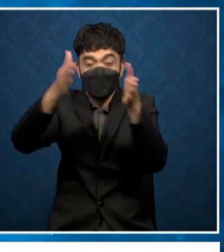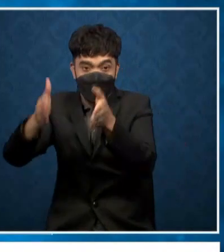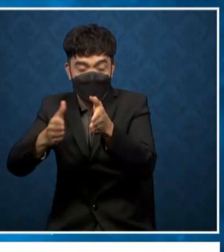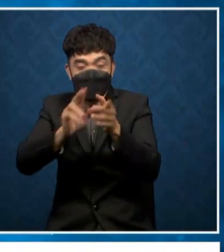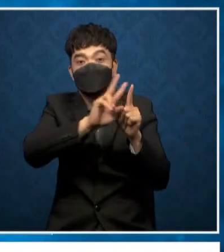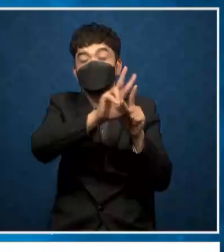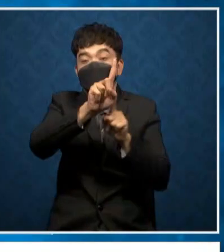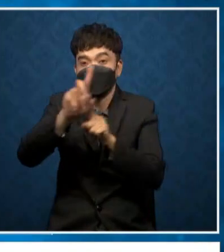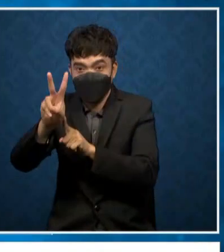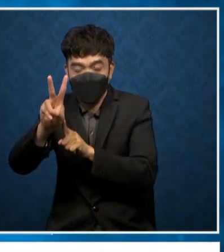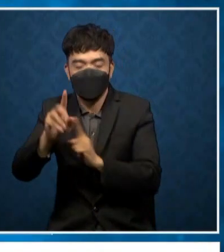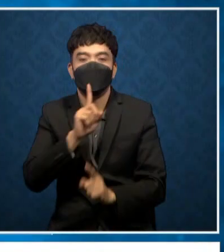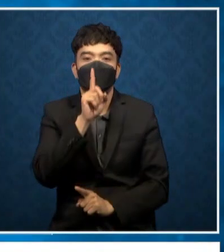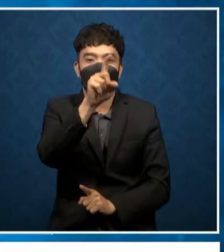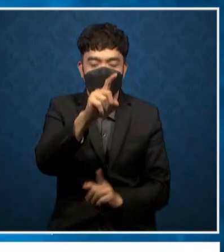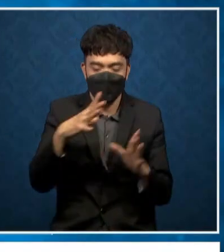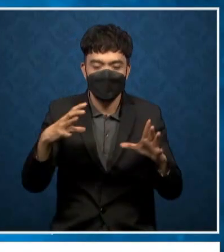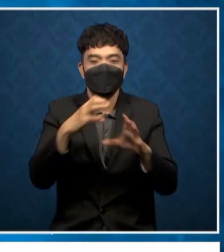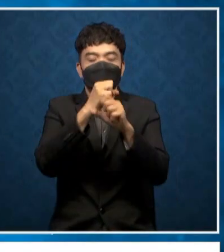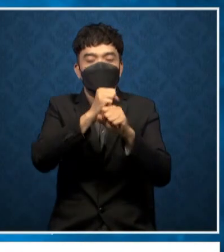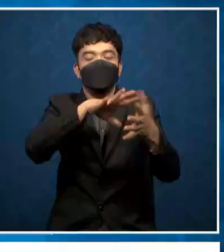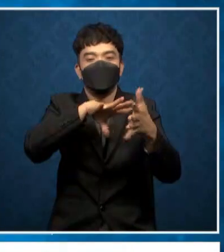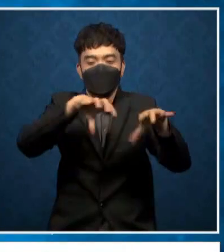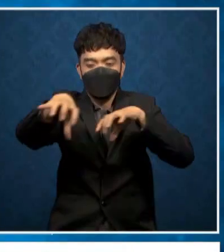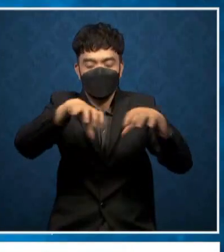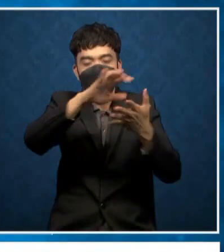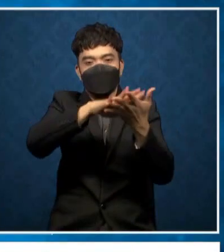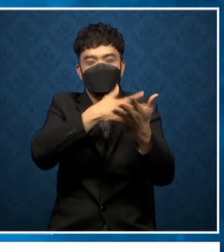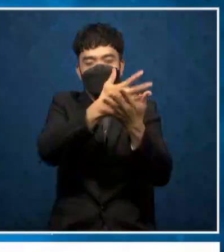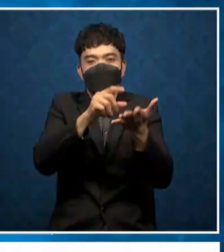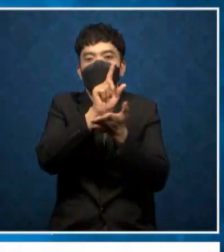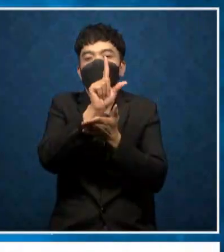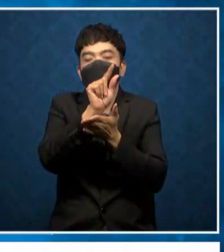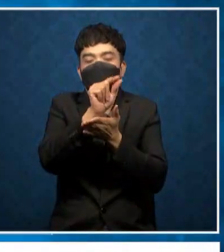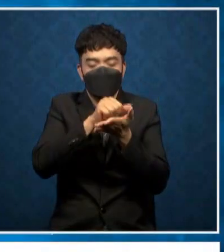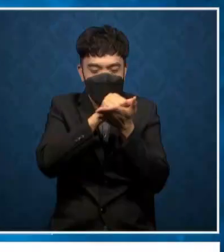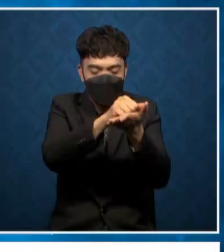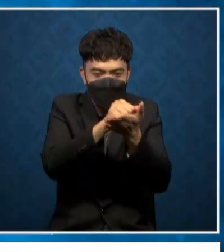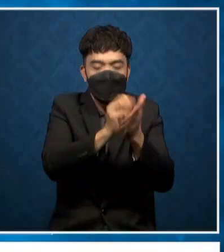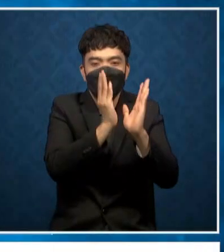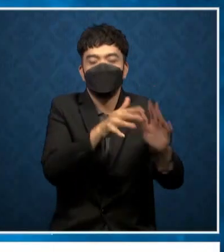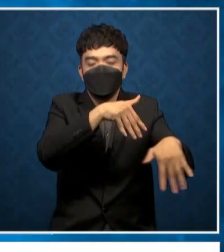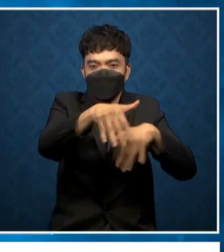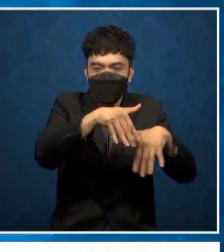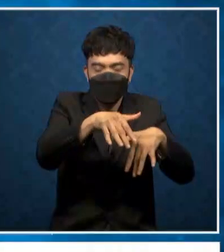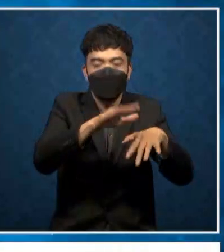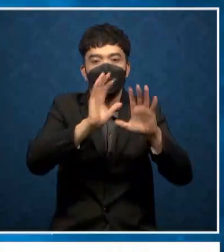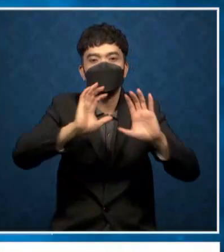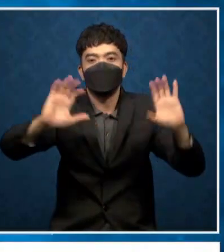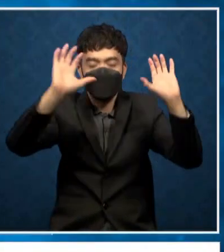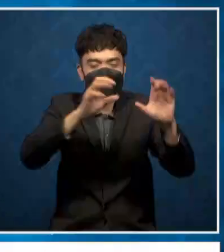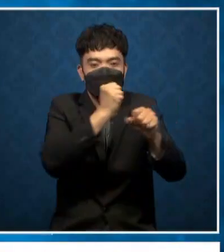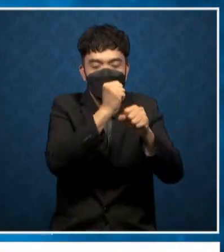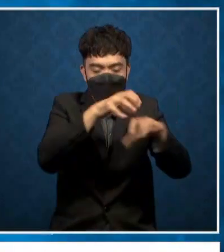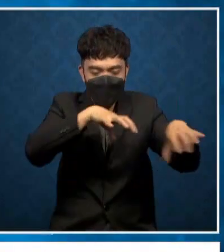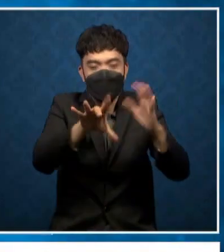องการมาเงินงานตามแน แม่ บทที่ 20 การพิการปชาชนและปสิทธิภาพพาครัฐและแผน